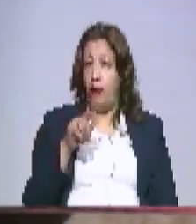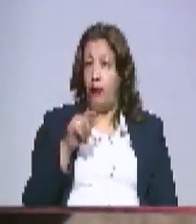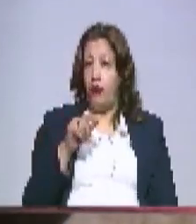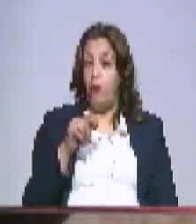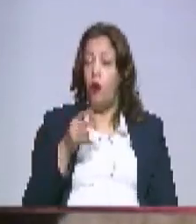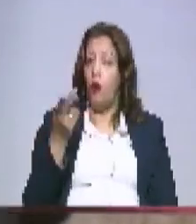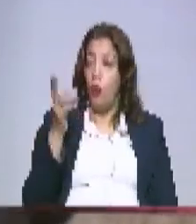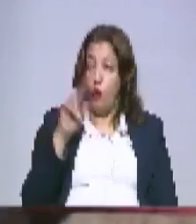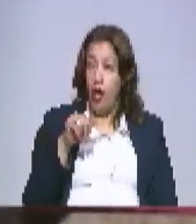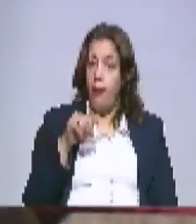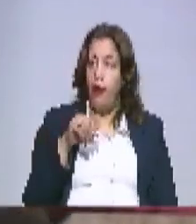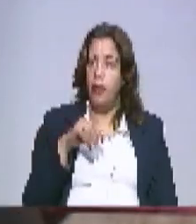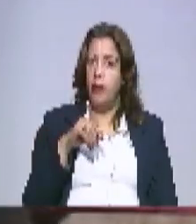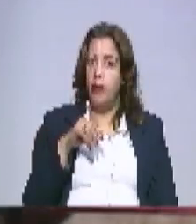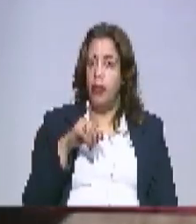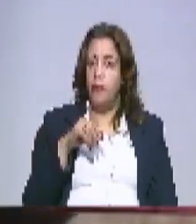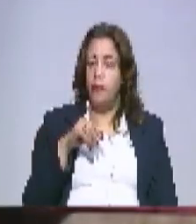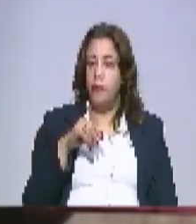كويس،